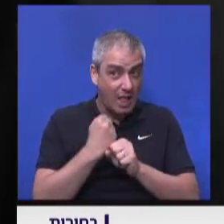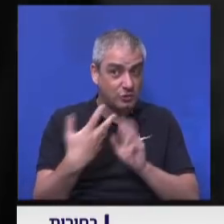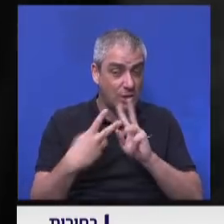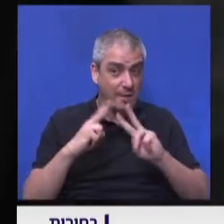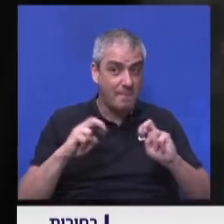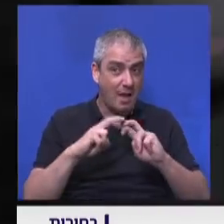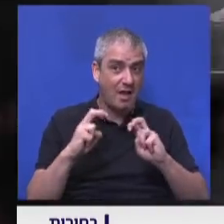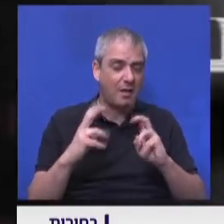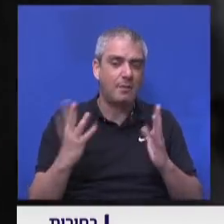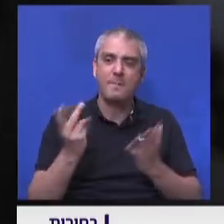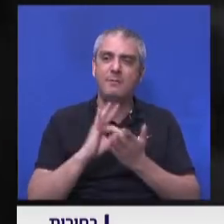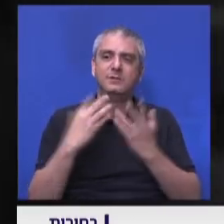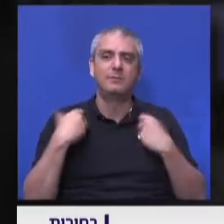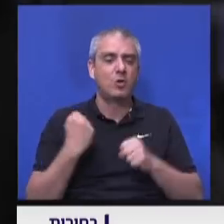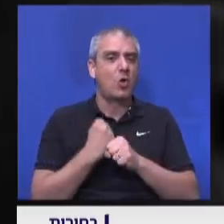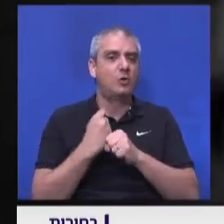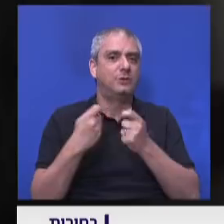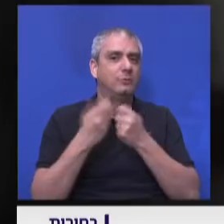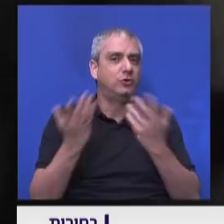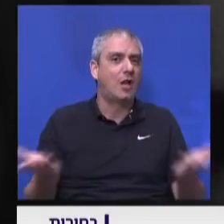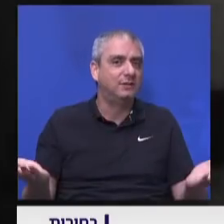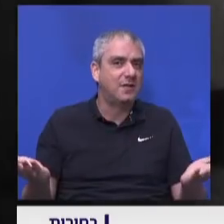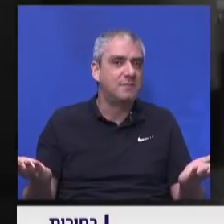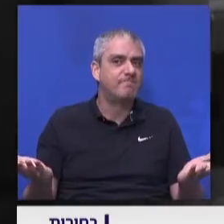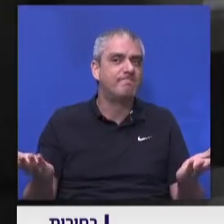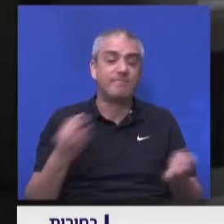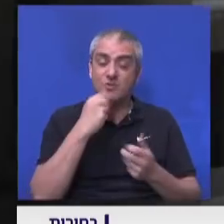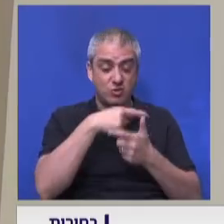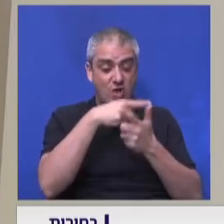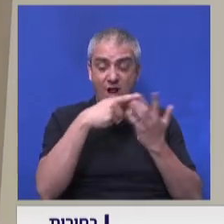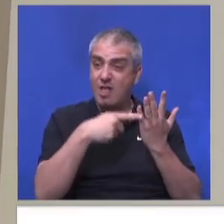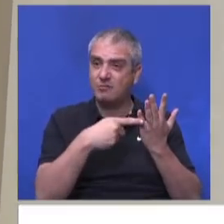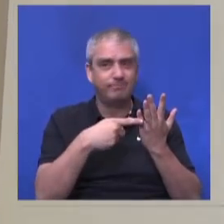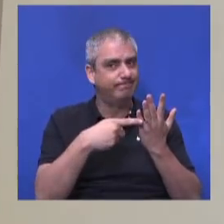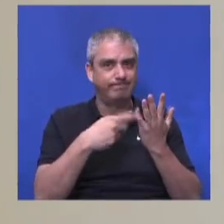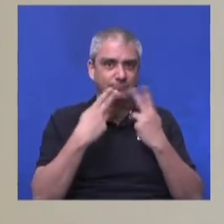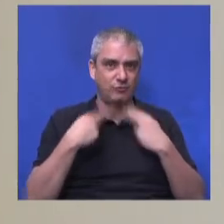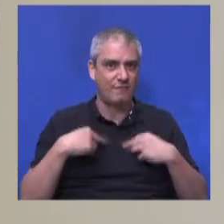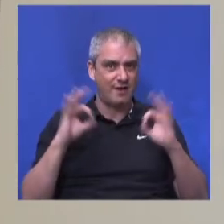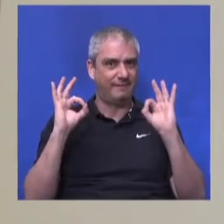הביטחון עושה בעניין זה? על השאלות האלה, טרם קיבלנו תשובה.